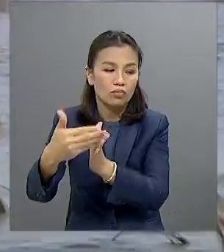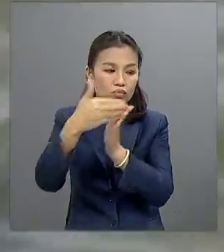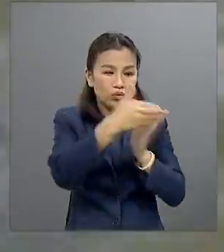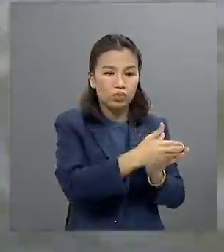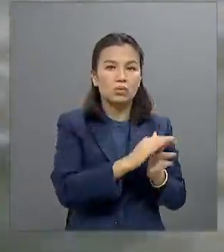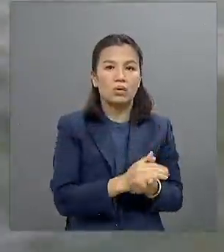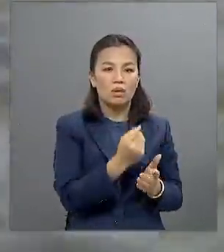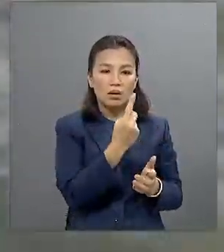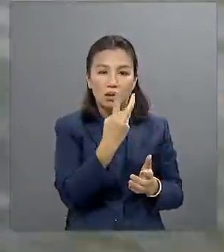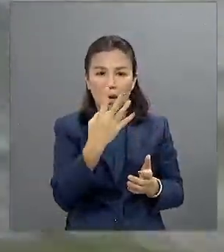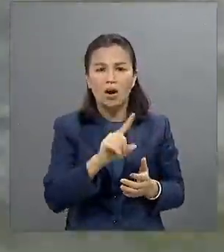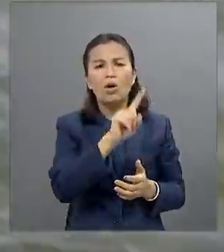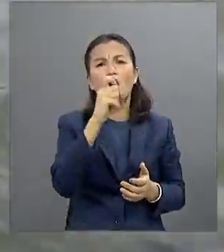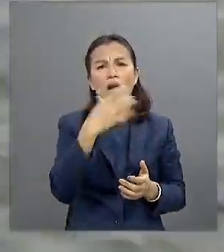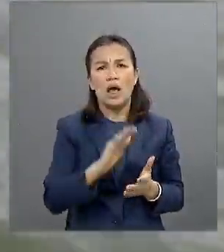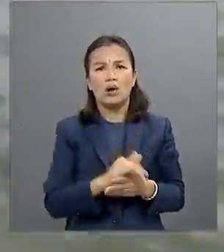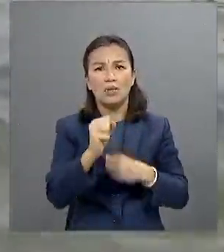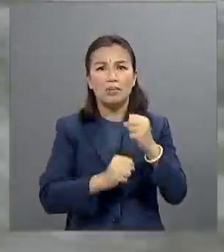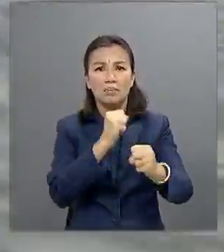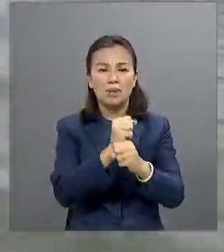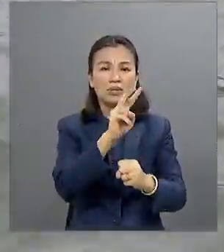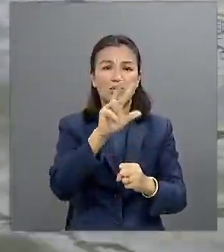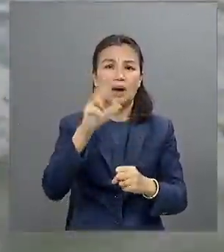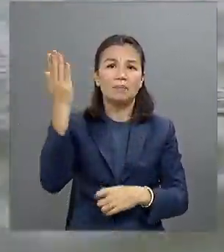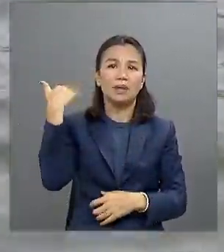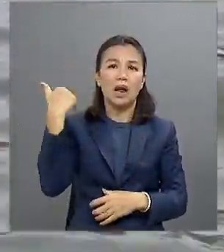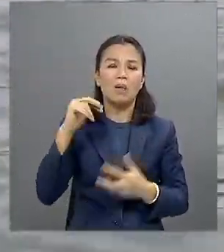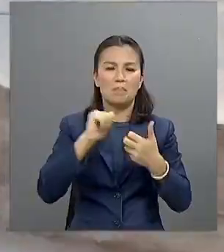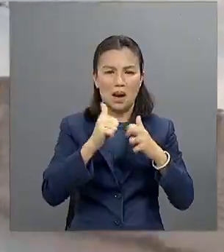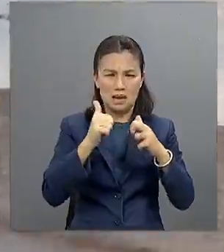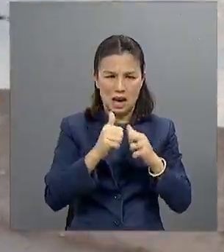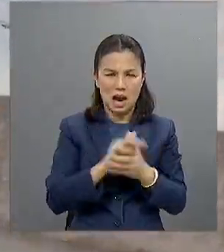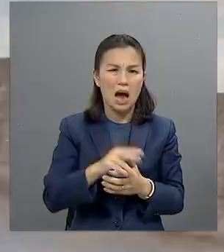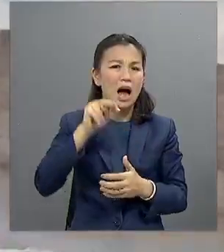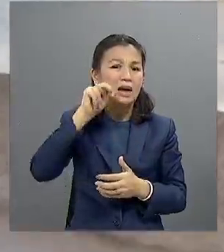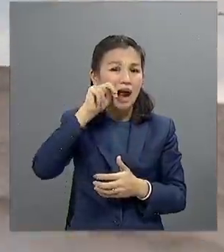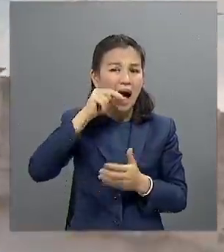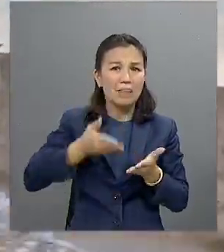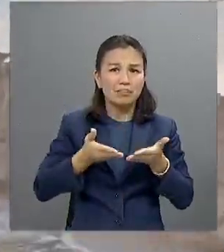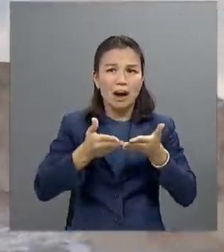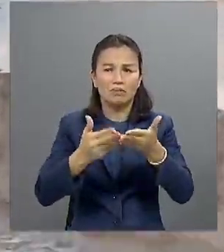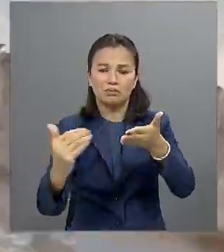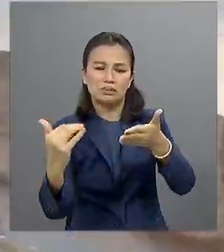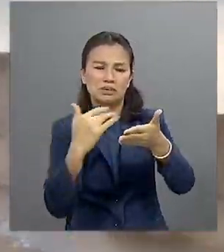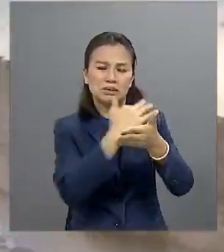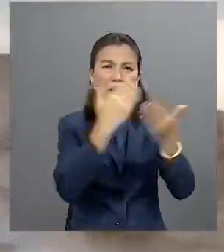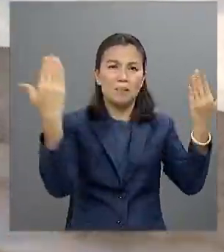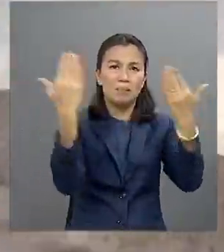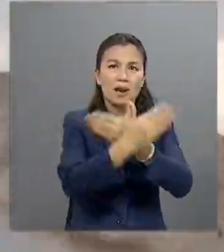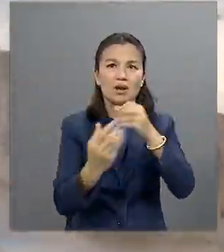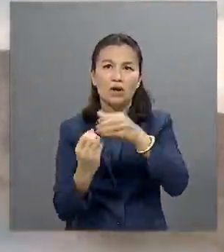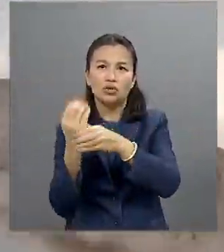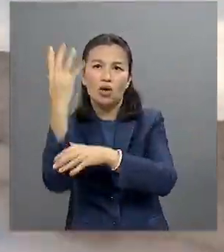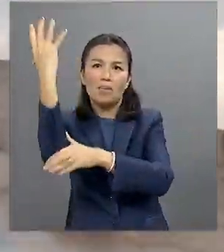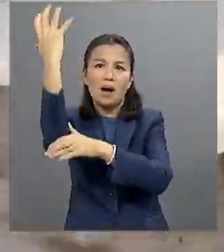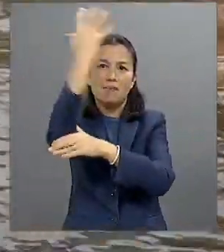ที่ผ่านมาประสบปัญหาว่าน้ำมันเปลี่ยนเส้นทางคือมันเปลี่ยนร่องน้ำนะคะเพราะว่ามีต้นไม้เนี่ยกีดขว